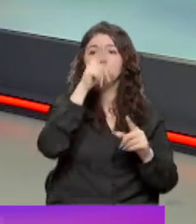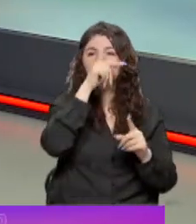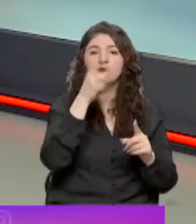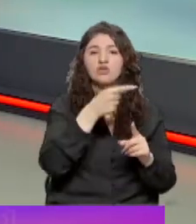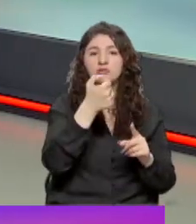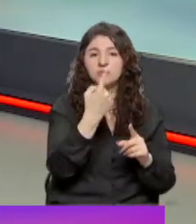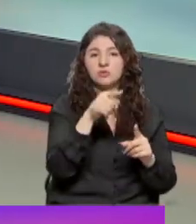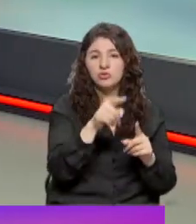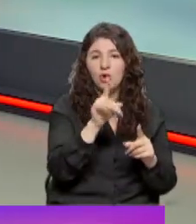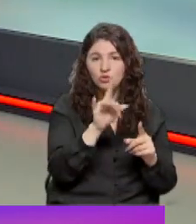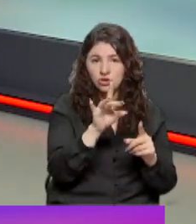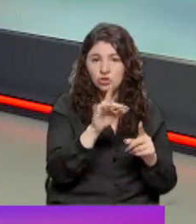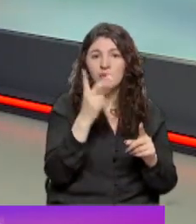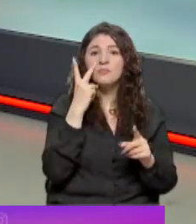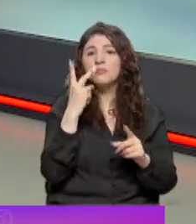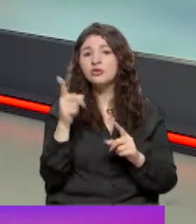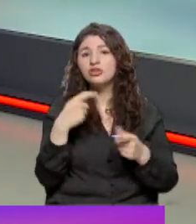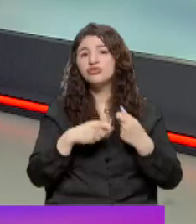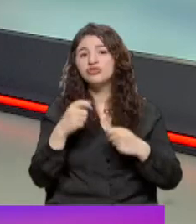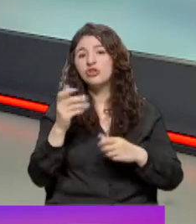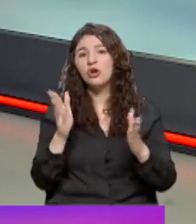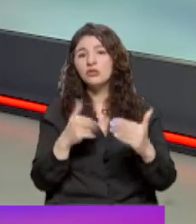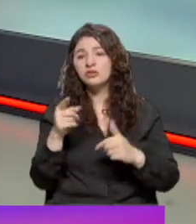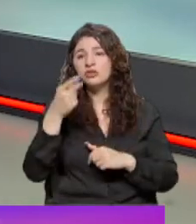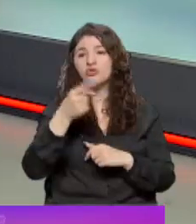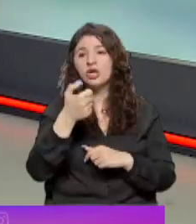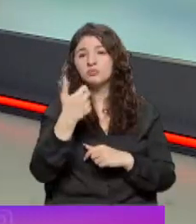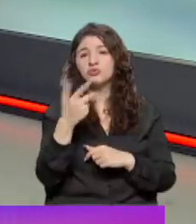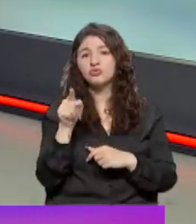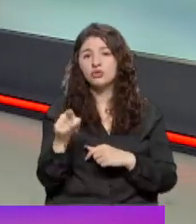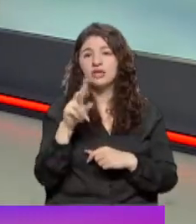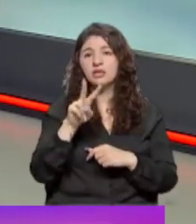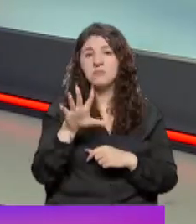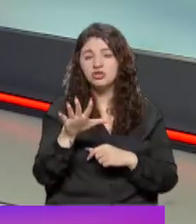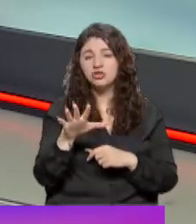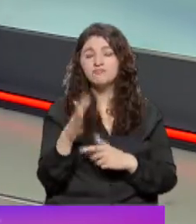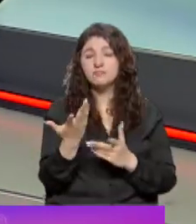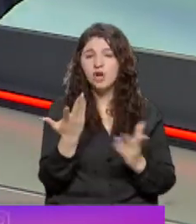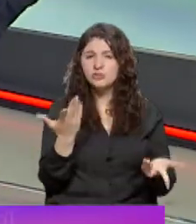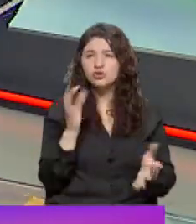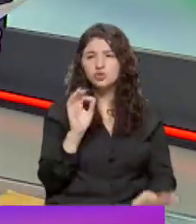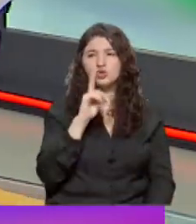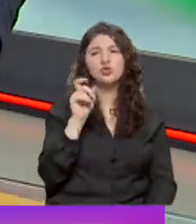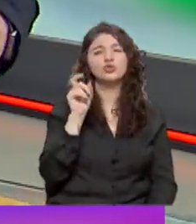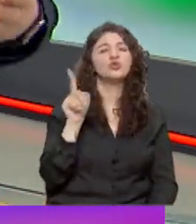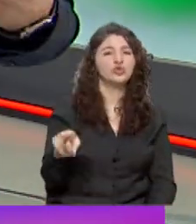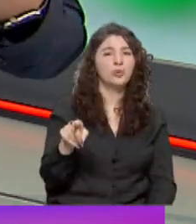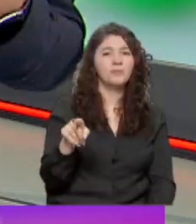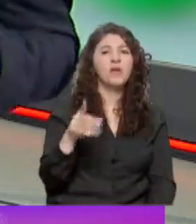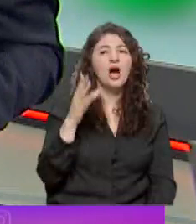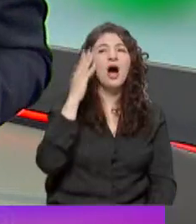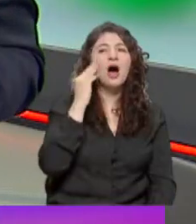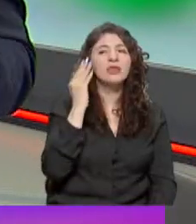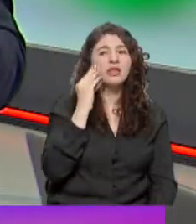1.14 açıkladı bakıyorsunuz Ticaret Odası Yüzde altmış 3.25 O zaman şu soru şu